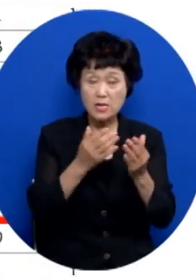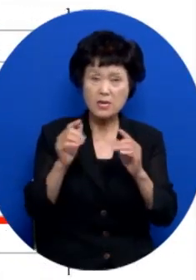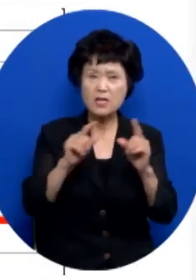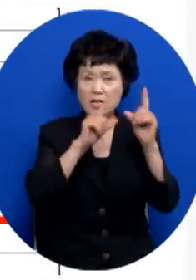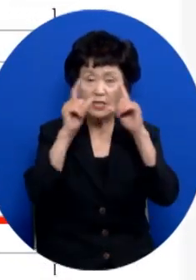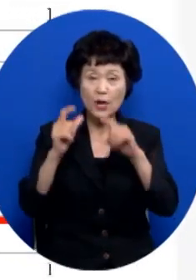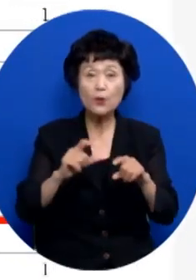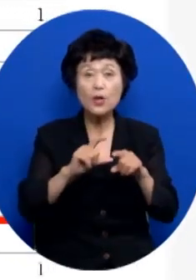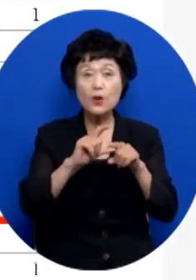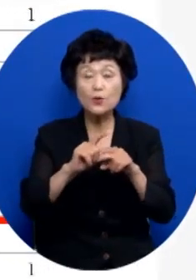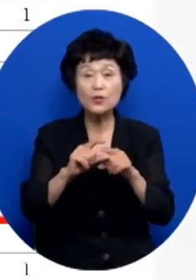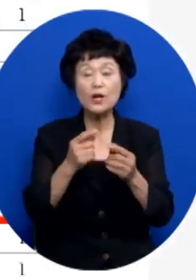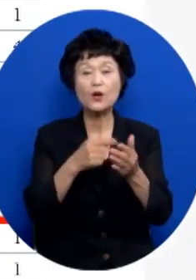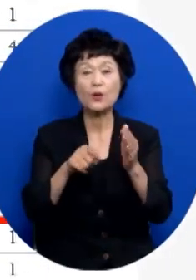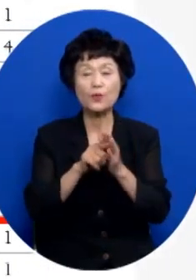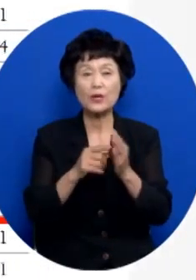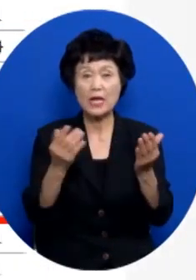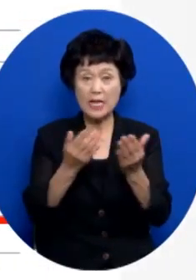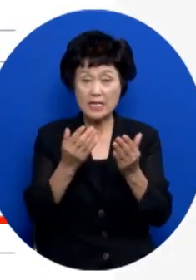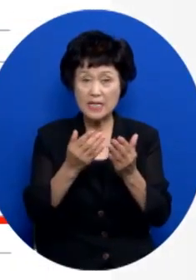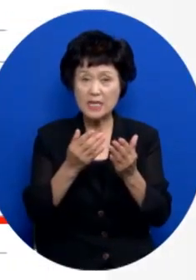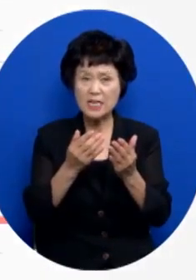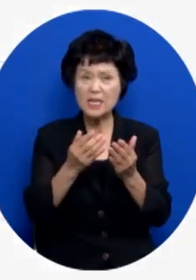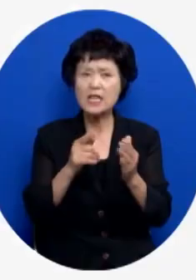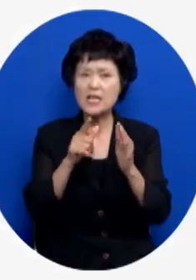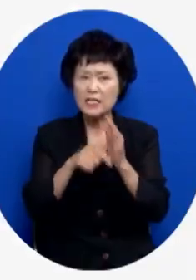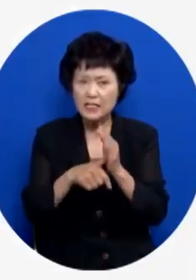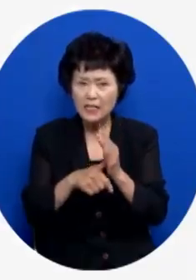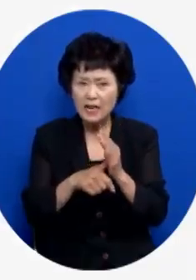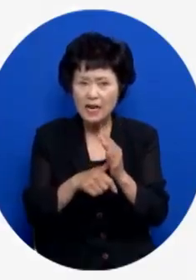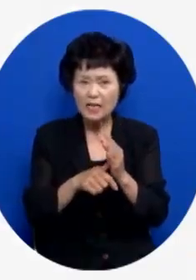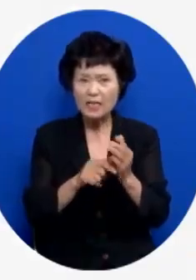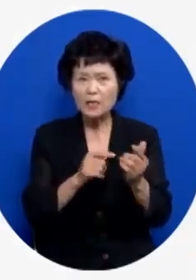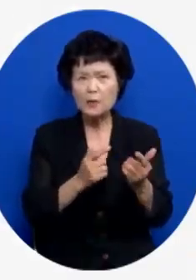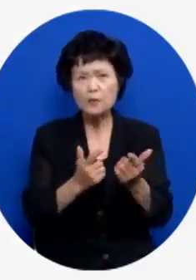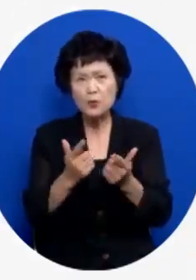생활 균형 보장을 위해 노동시간 차원에서 시간 보장을 위한 노력이 시급하다고 전했습니다